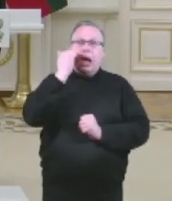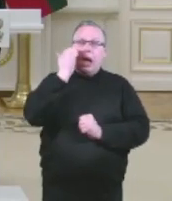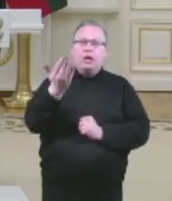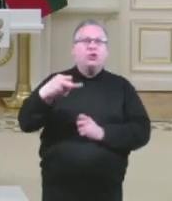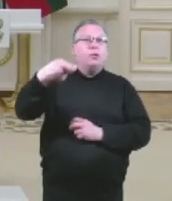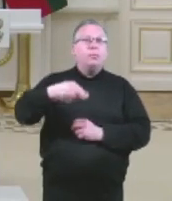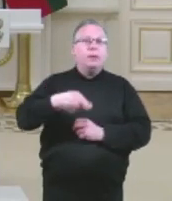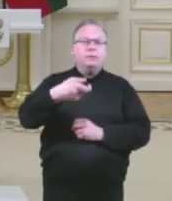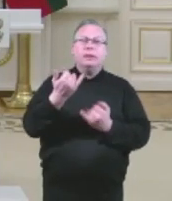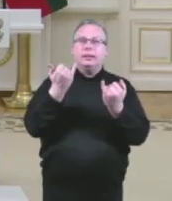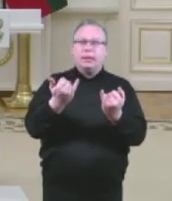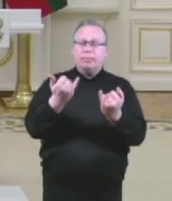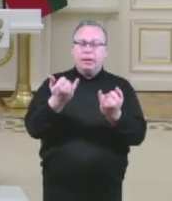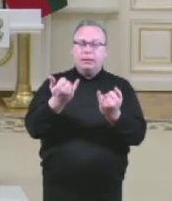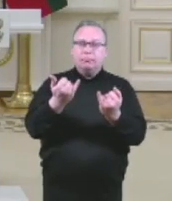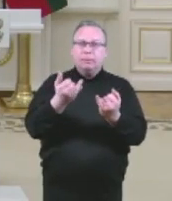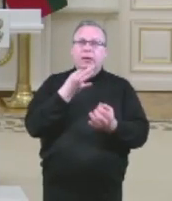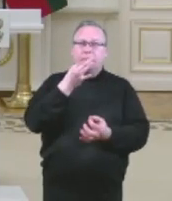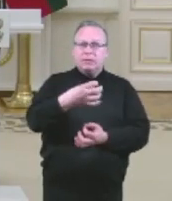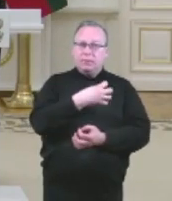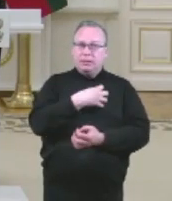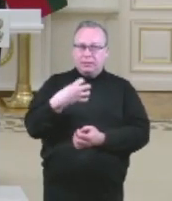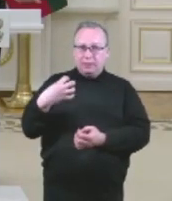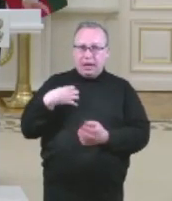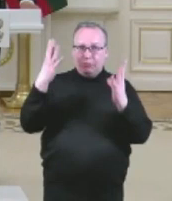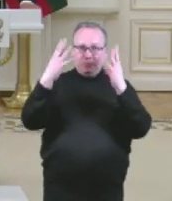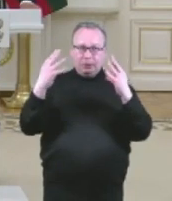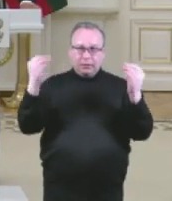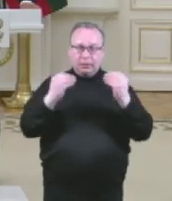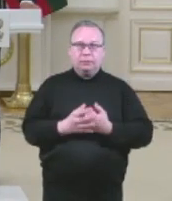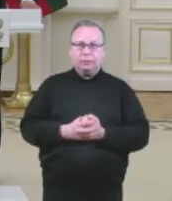prezidentė, kviečiu pasisakyti jo didenybę Niderlandų karalių.